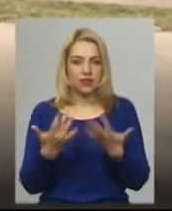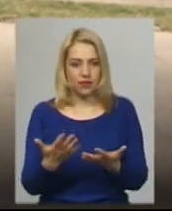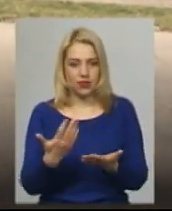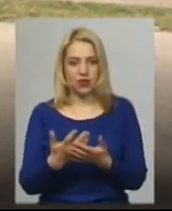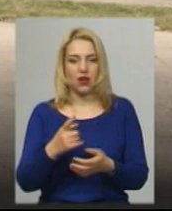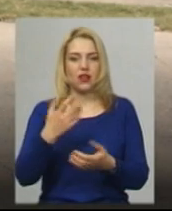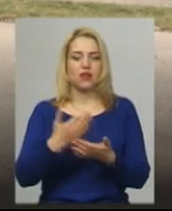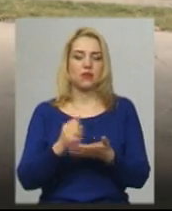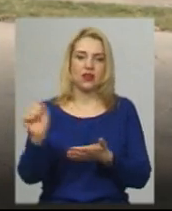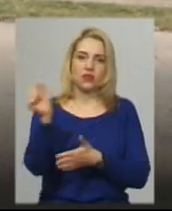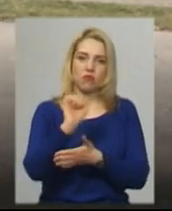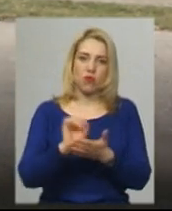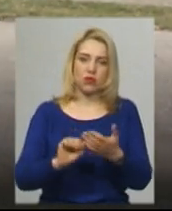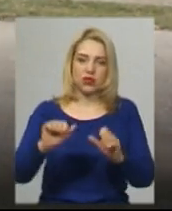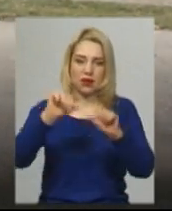і виривання бур'яну, і